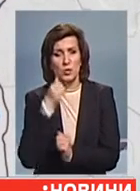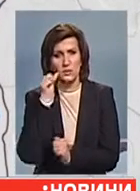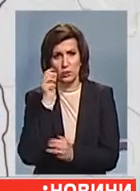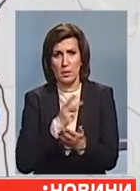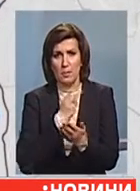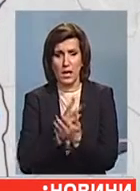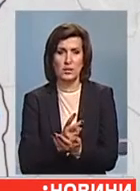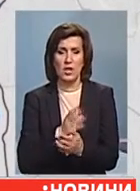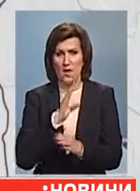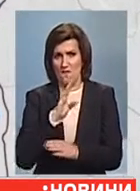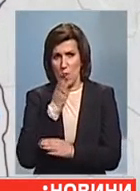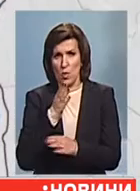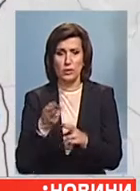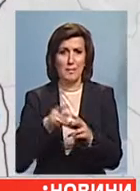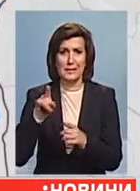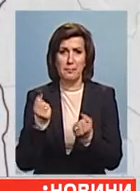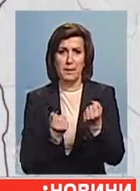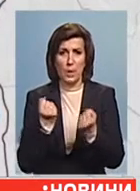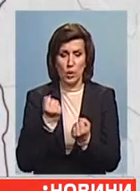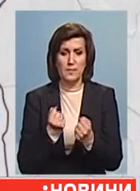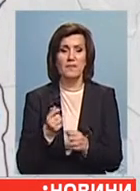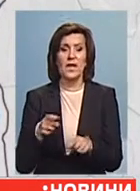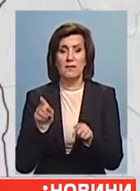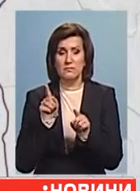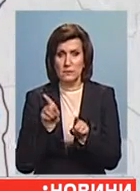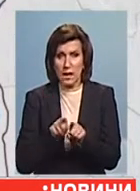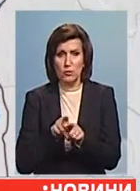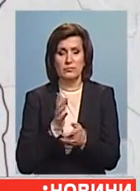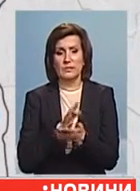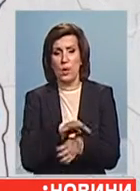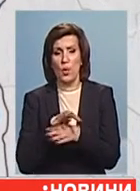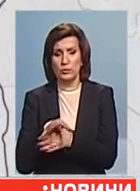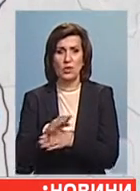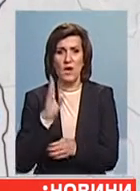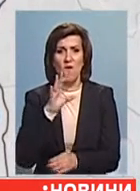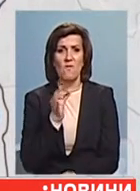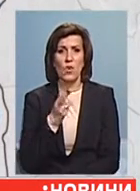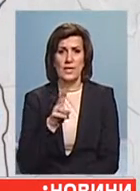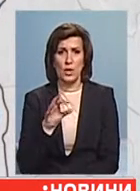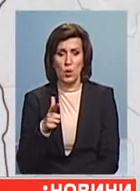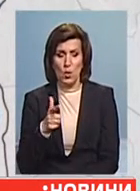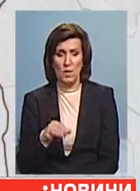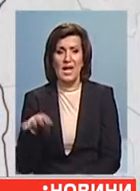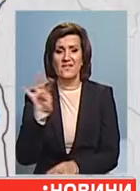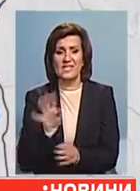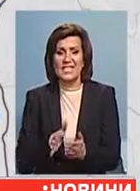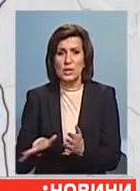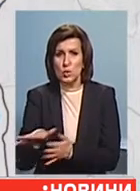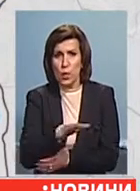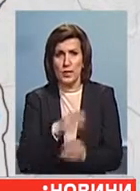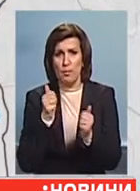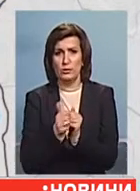вчора бачили ворожий безпілотник. Також, за повідомленням штабу АТО, тривають обстріли Водяного. Село в сірій зоні поблизу